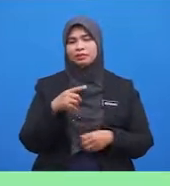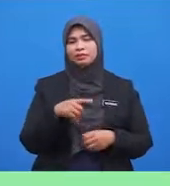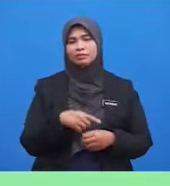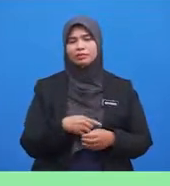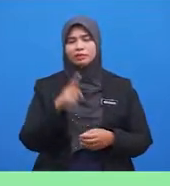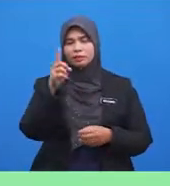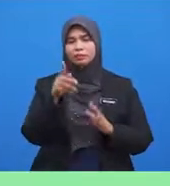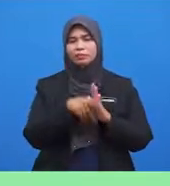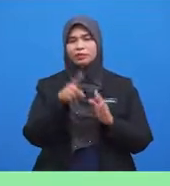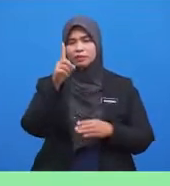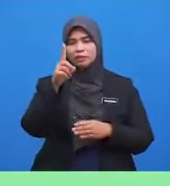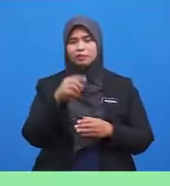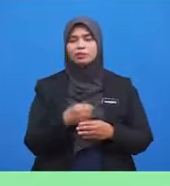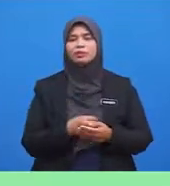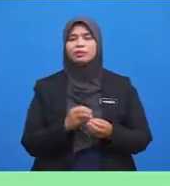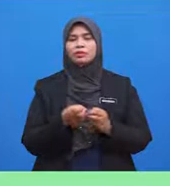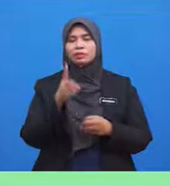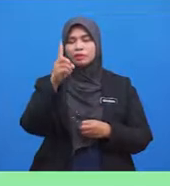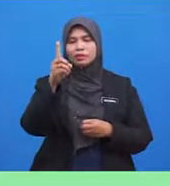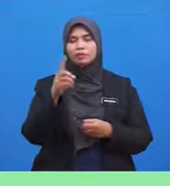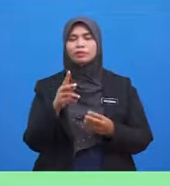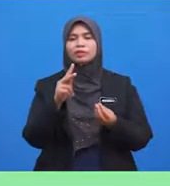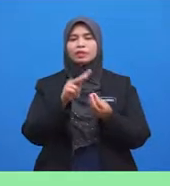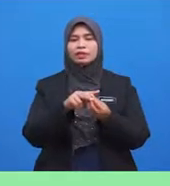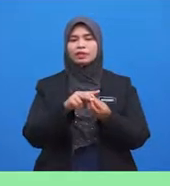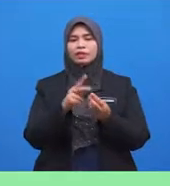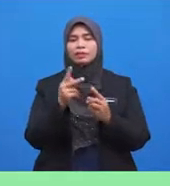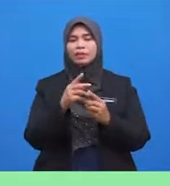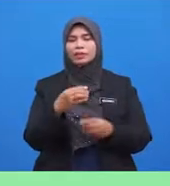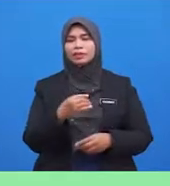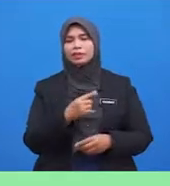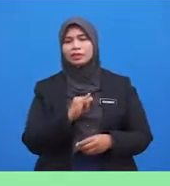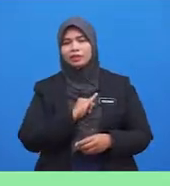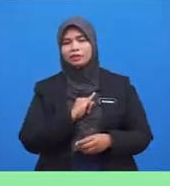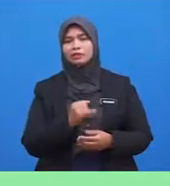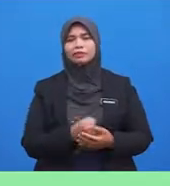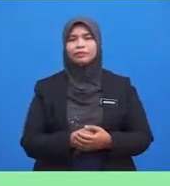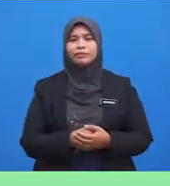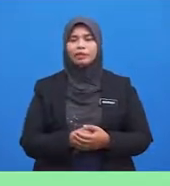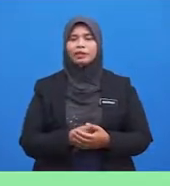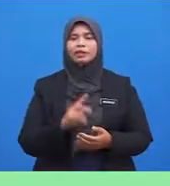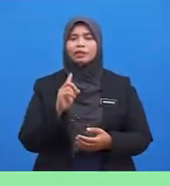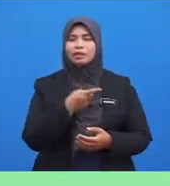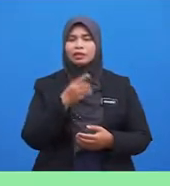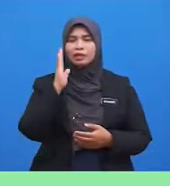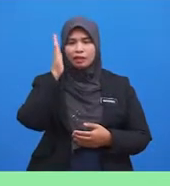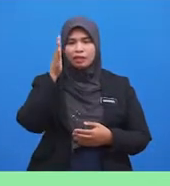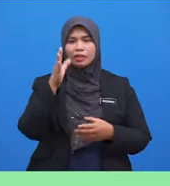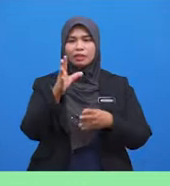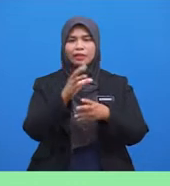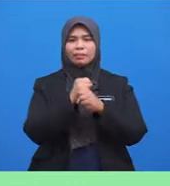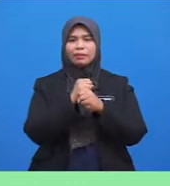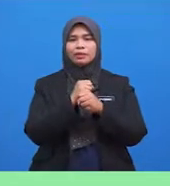persatu. Pertama, kesan terhadap individu. Kita akan